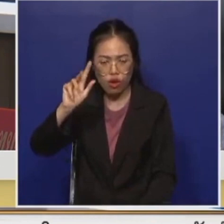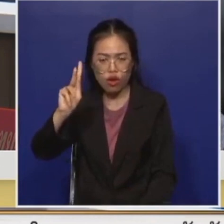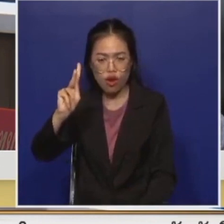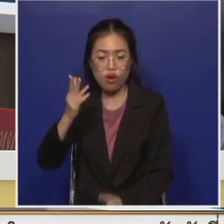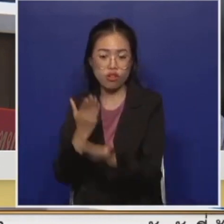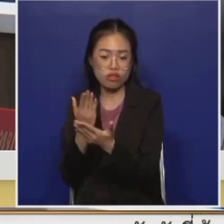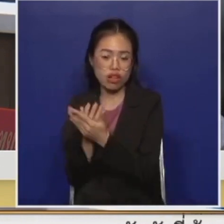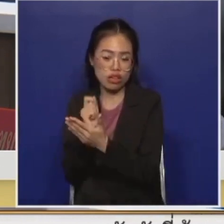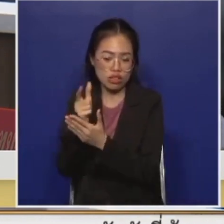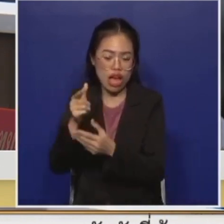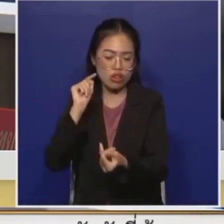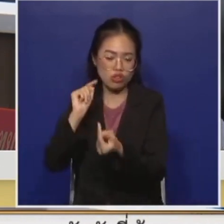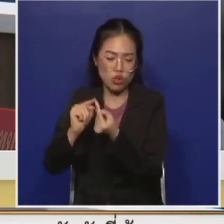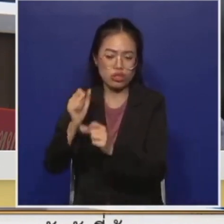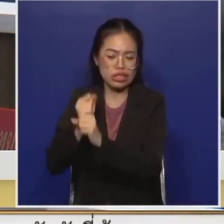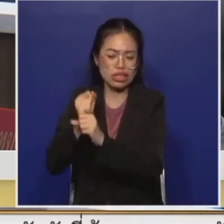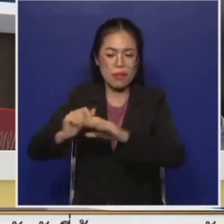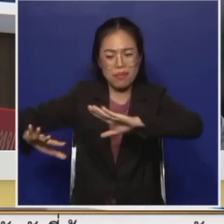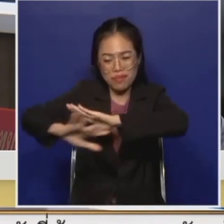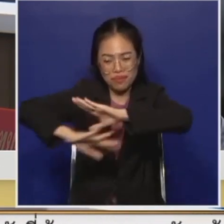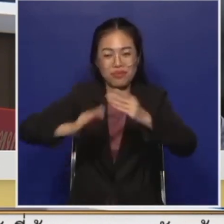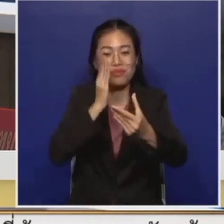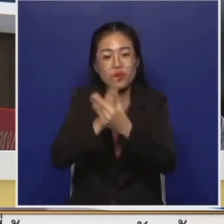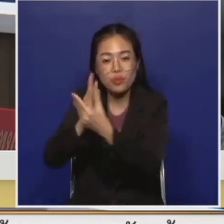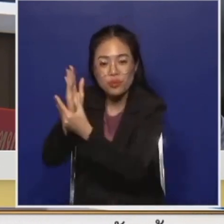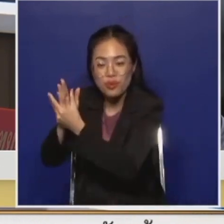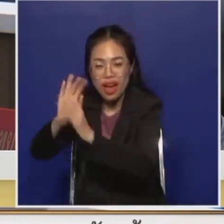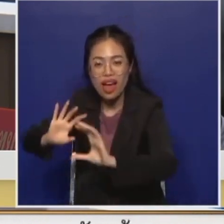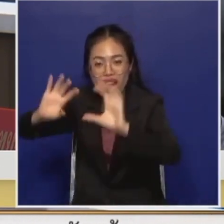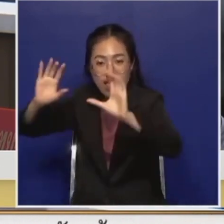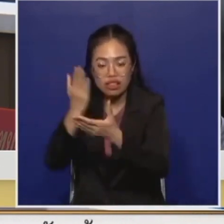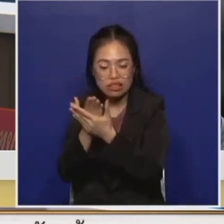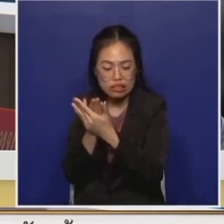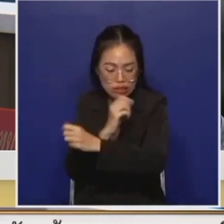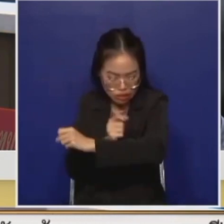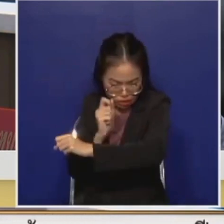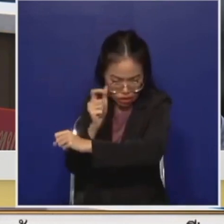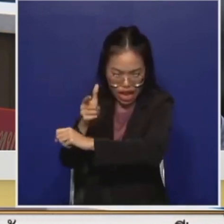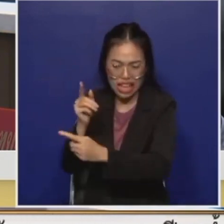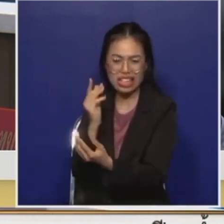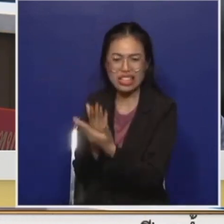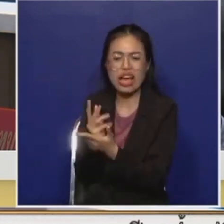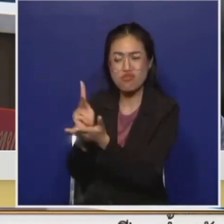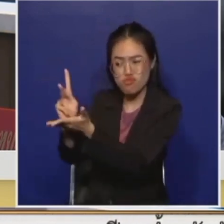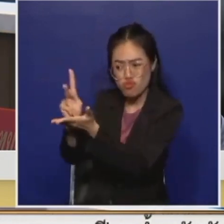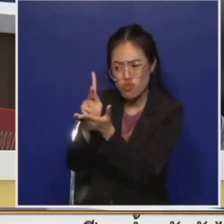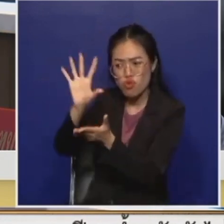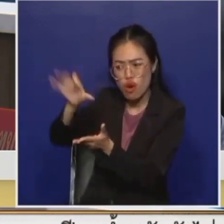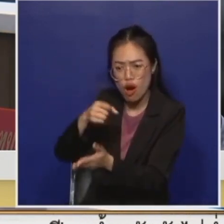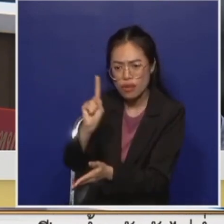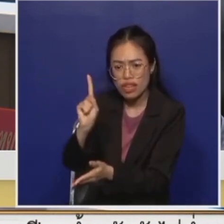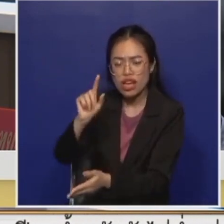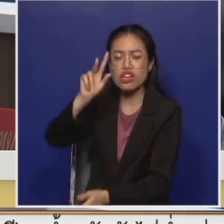ายเงินค่าพิมพ์ครับจ่ายเงิค่าพิ์เนี่ยองค์การค้าต้องไปกู้เงินมาจากสะคอ ๆ